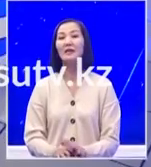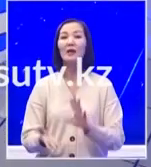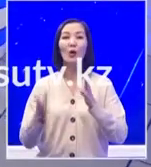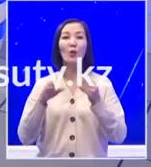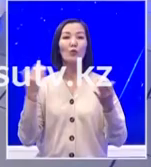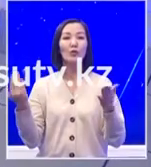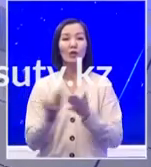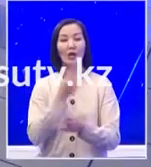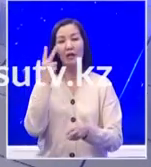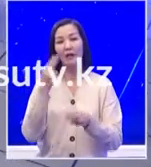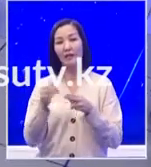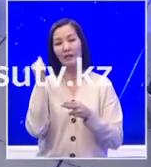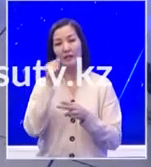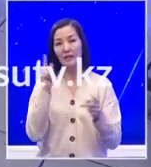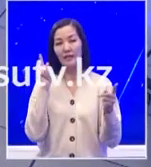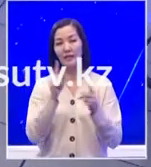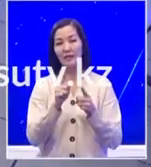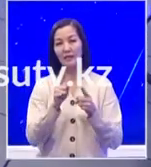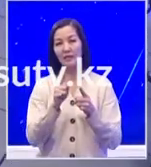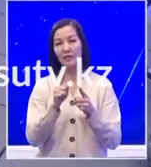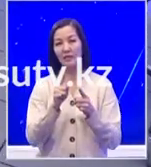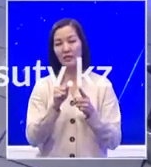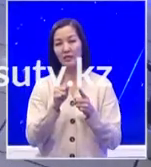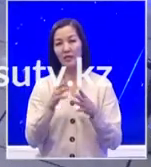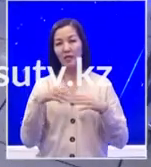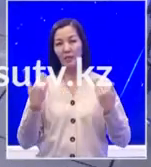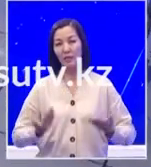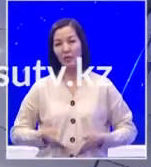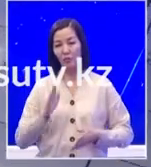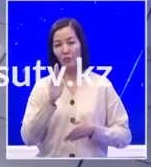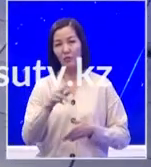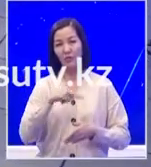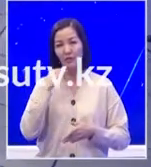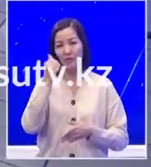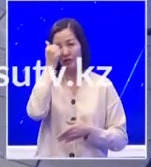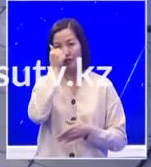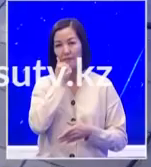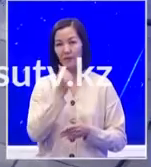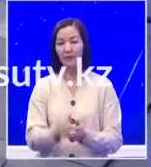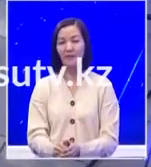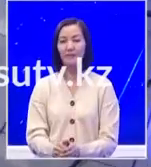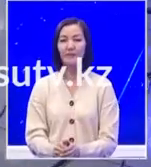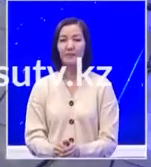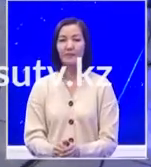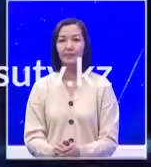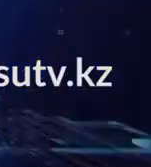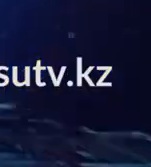Қымбатты көрермендер, бүгінге тілшілеріміз дайындаған ақпараттар реті осы. Келесі жүздескенше аман сау болыңыздар.